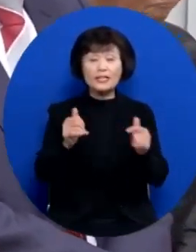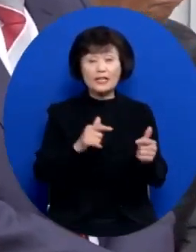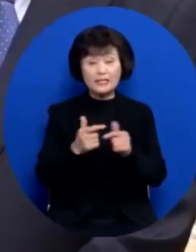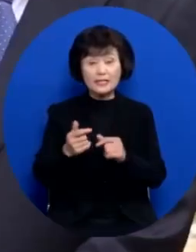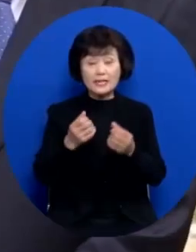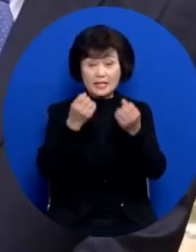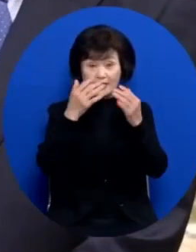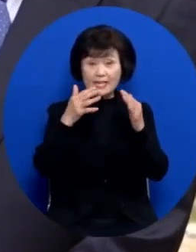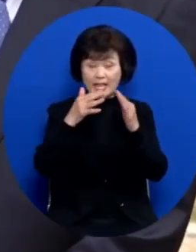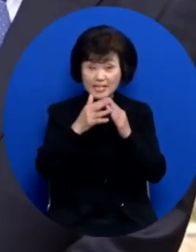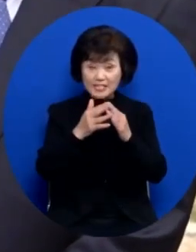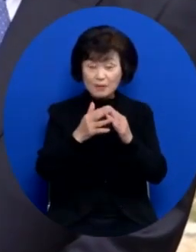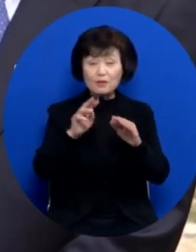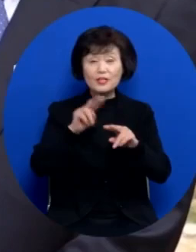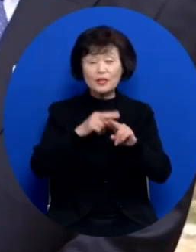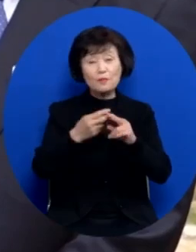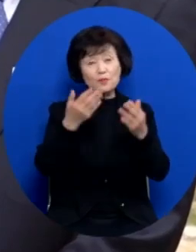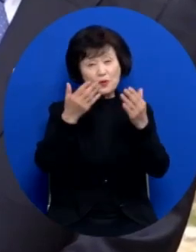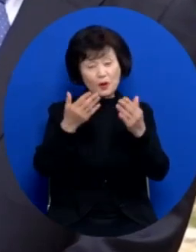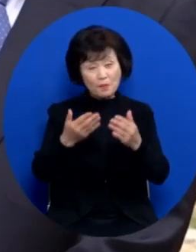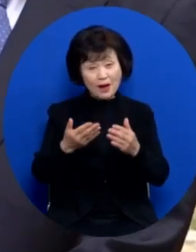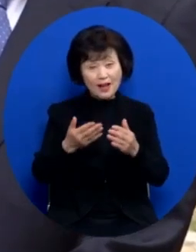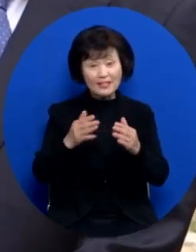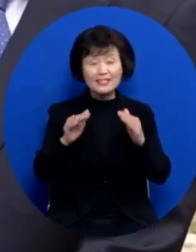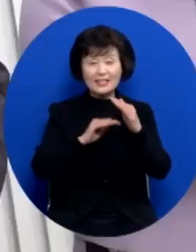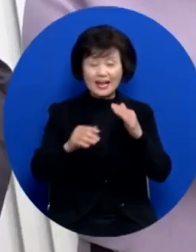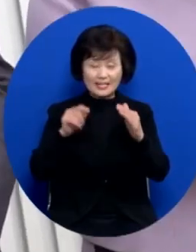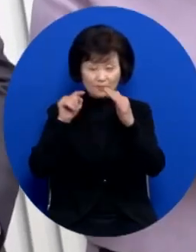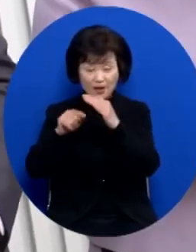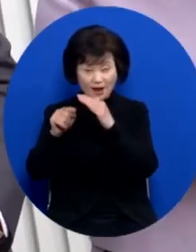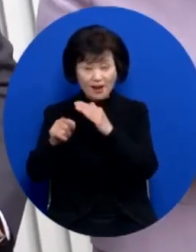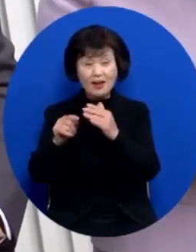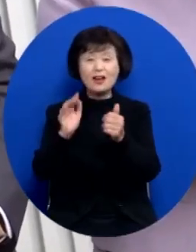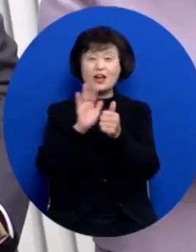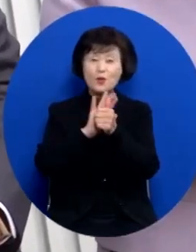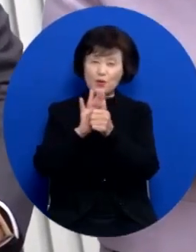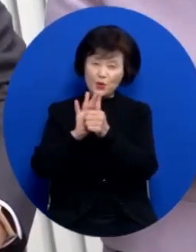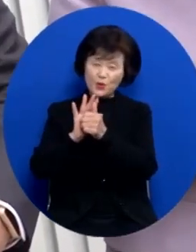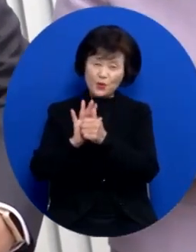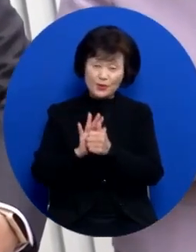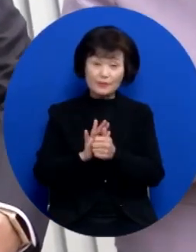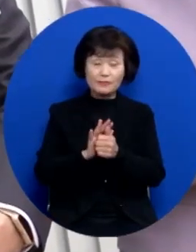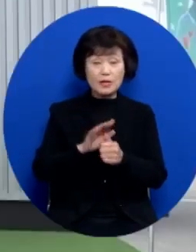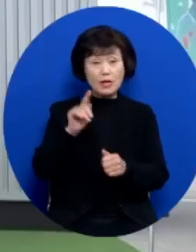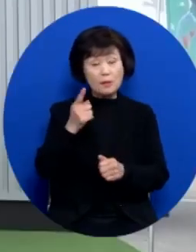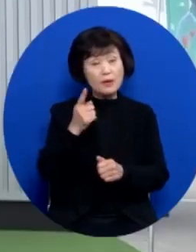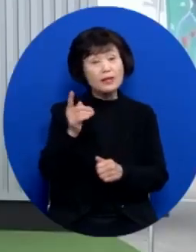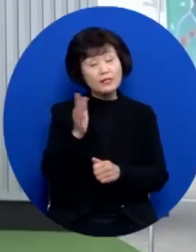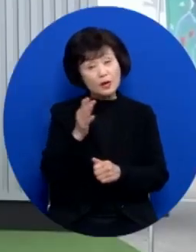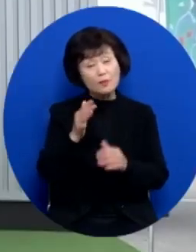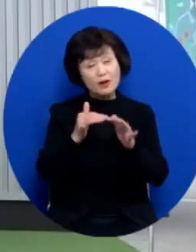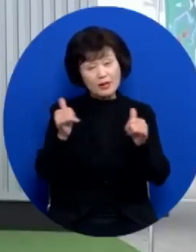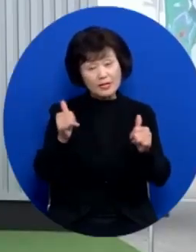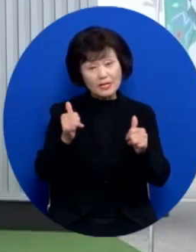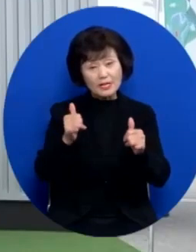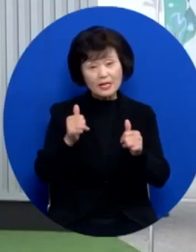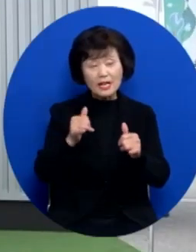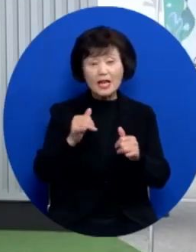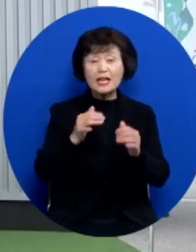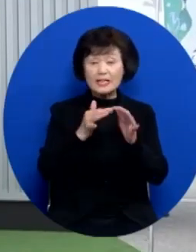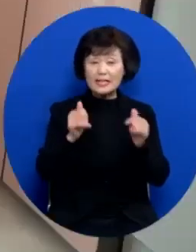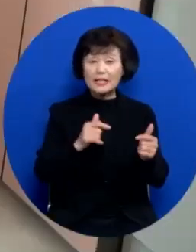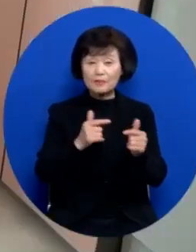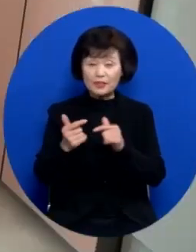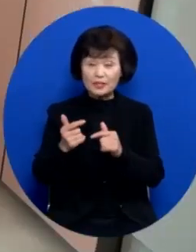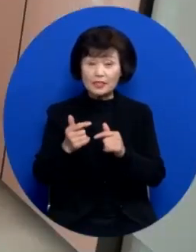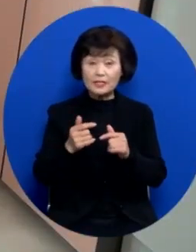집을 받은 울진 산불 피해 가정을 방문해 위로하고 격려했습니다. 100여 명의 이재민은 준공검사를 마친 후